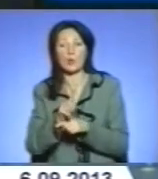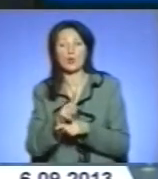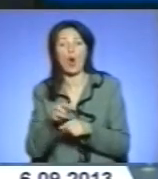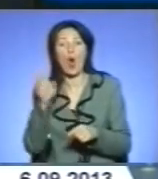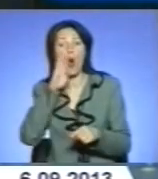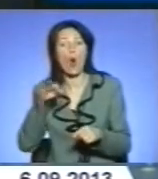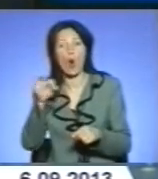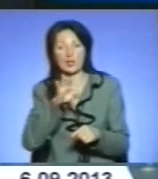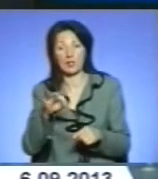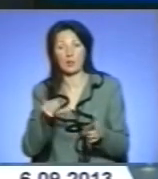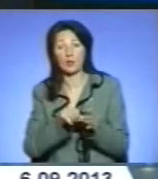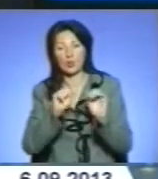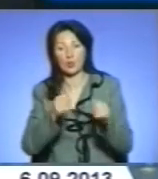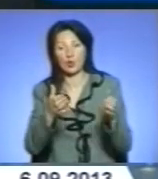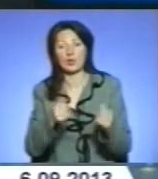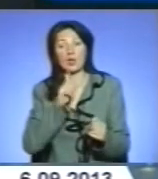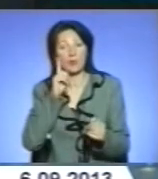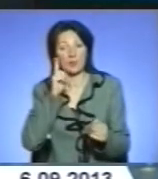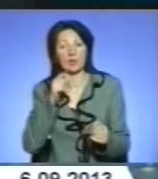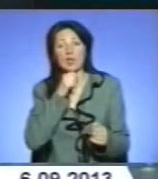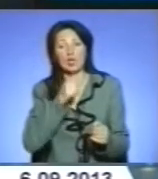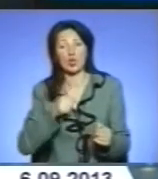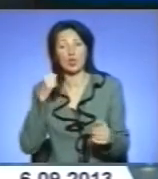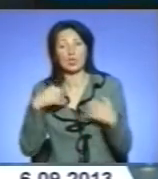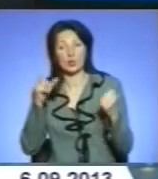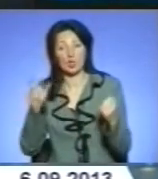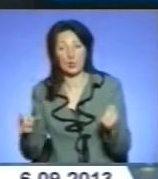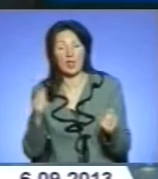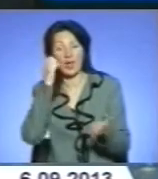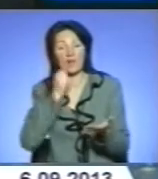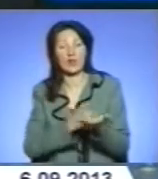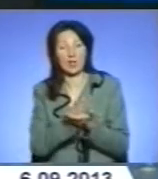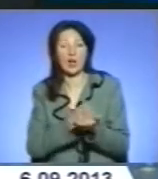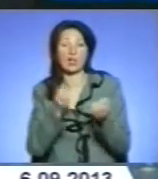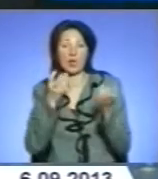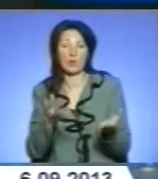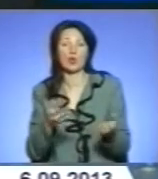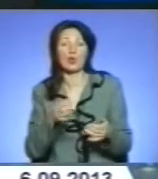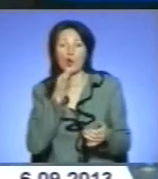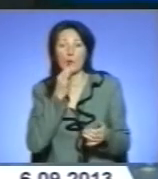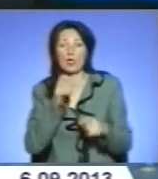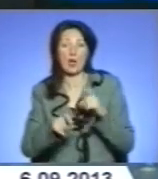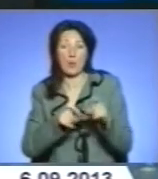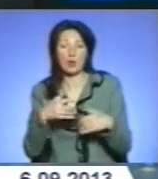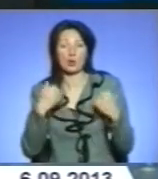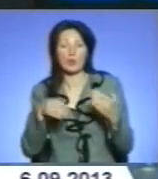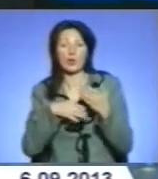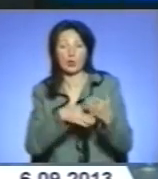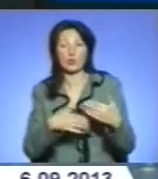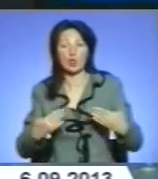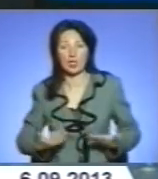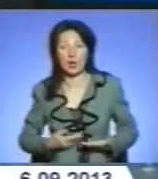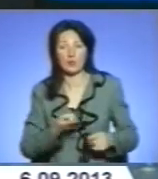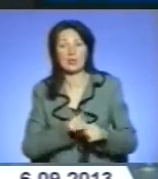дорослі спортсмени, ветерани і просто шанувальники бігу, спорту та здорового способу життя. Оскільки ці змагання є відкритими,